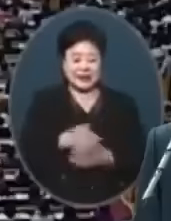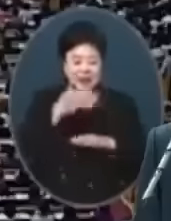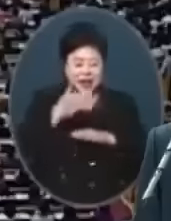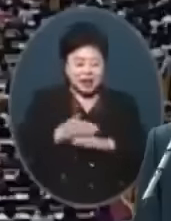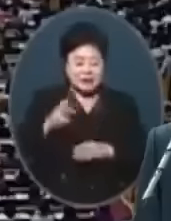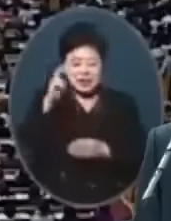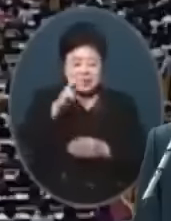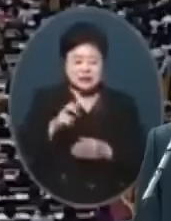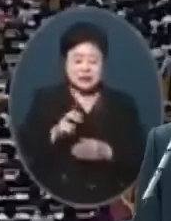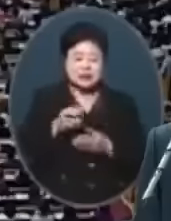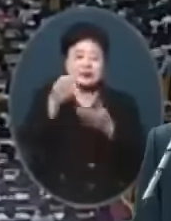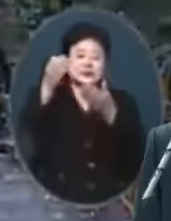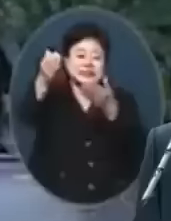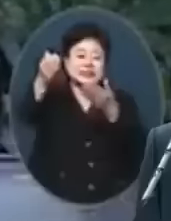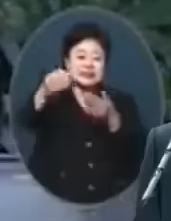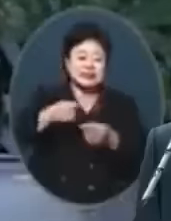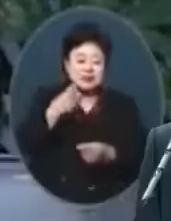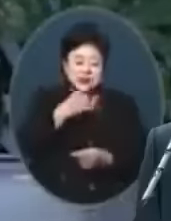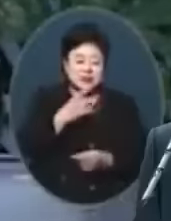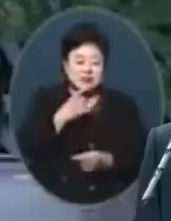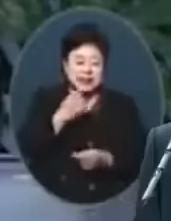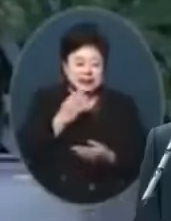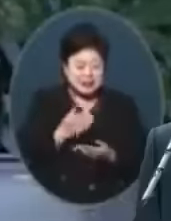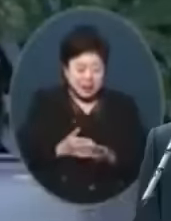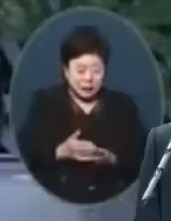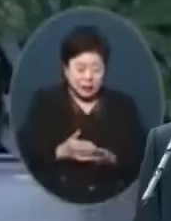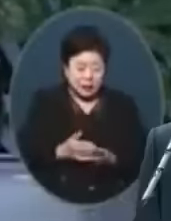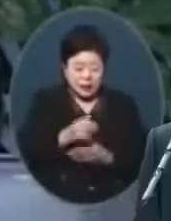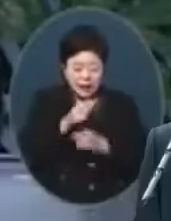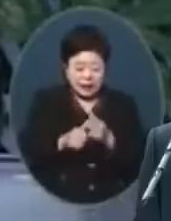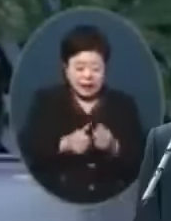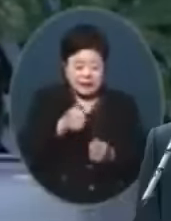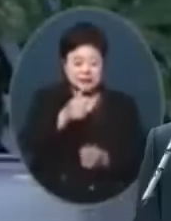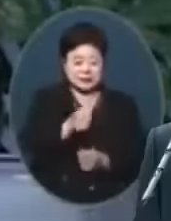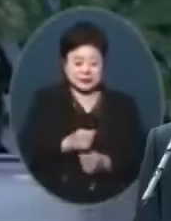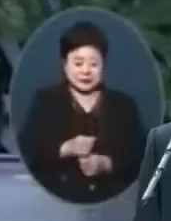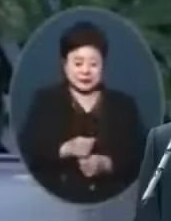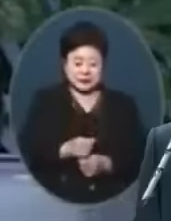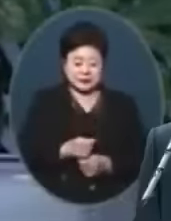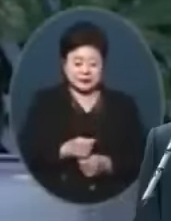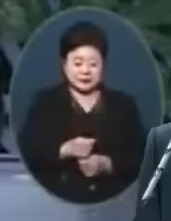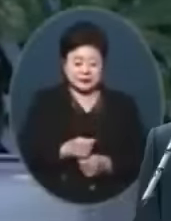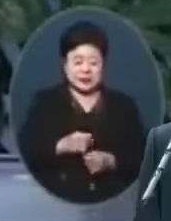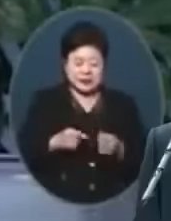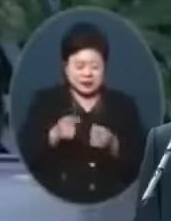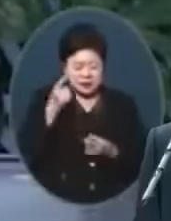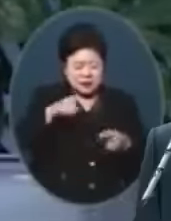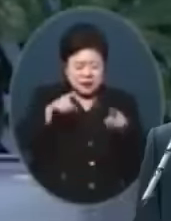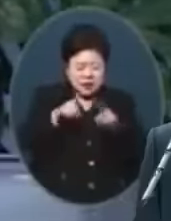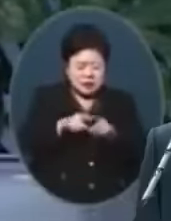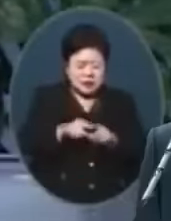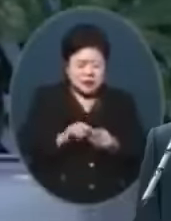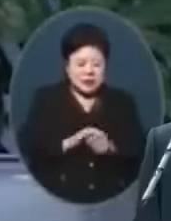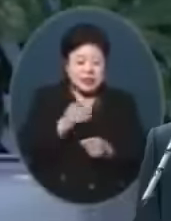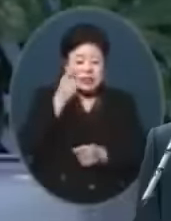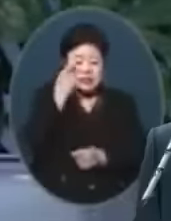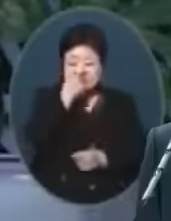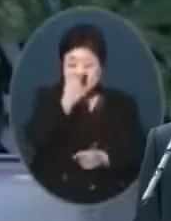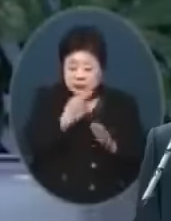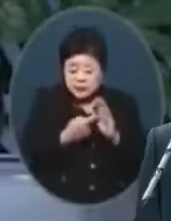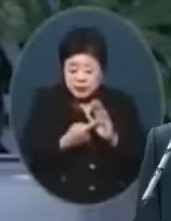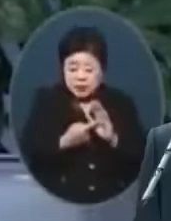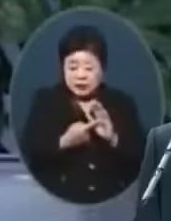감사 찬송을 부르면서 입술로만 하지 말고 하나님의 성령이 뜻을 따라 사랑을 증명할 수 있는